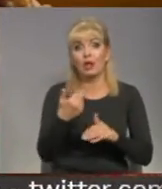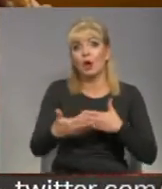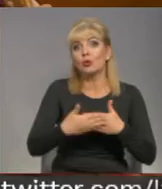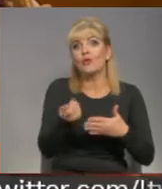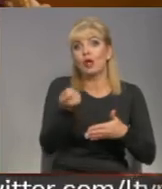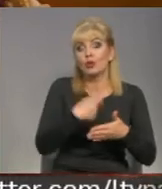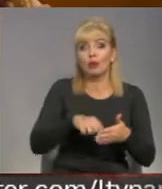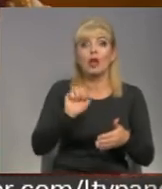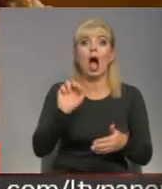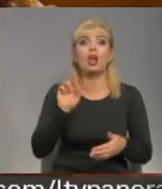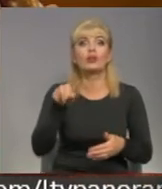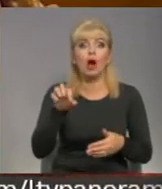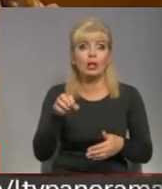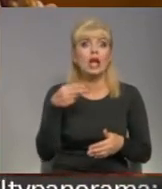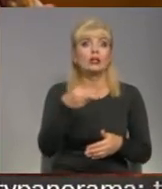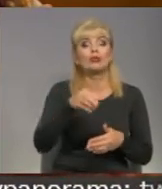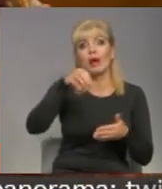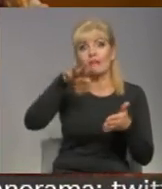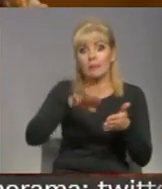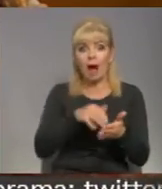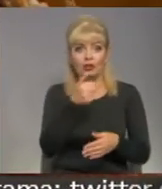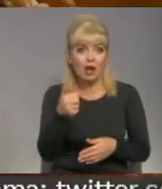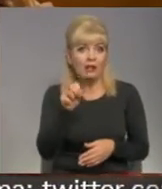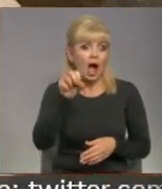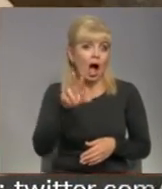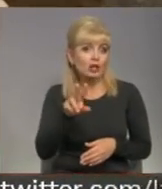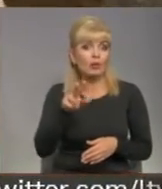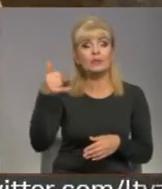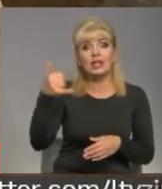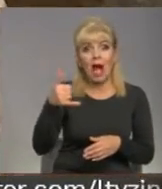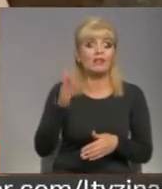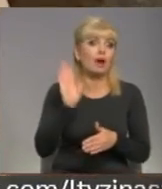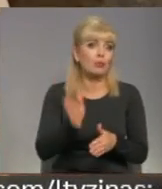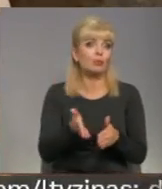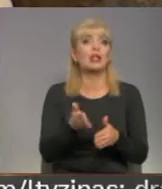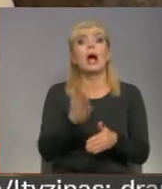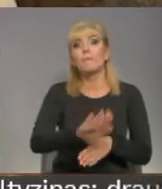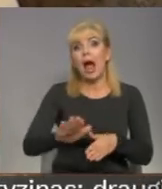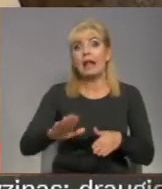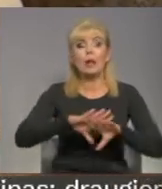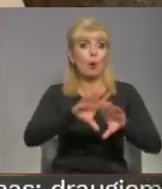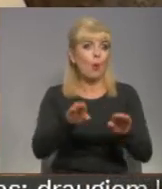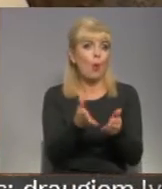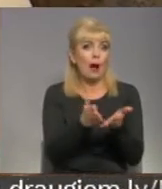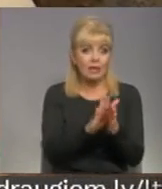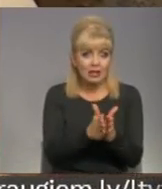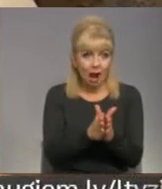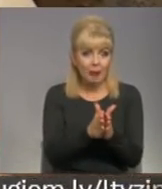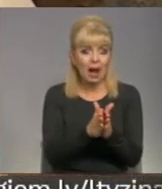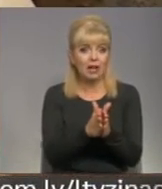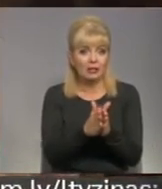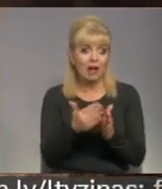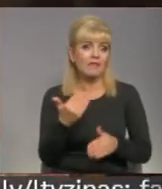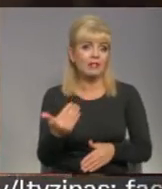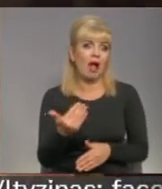Antona Dīnā 2019. gada 18. janvārī klajā nāks dzejas bērniem kopkrājums Vissapliek maņ munā volūdā